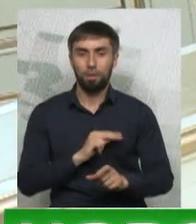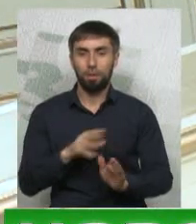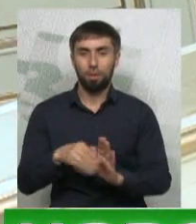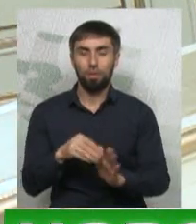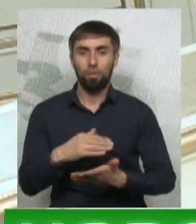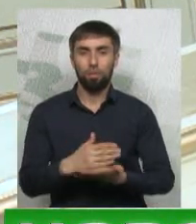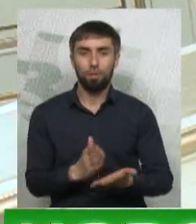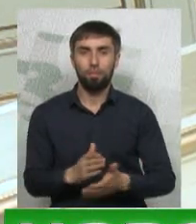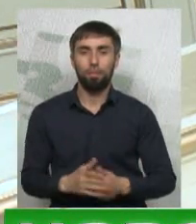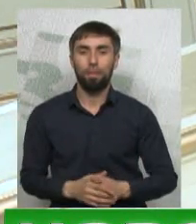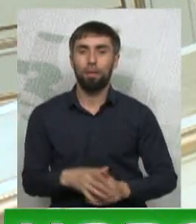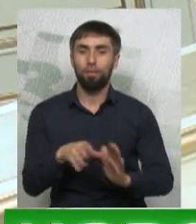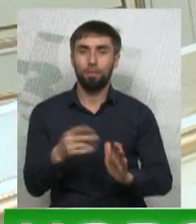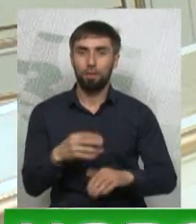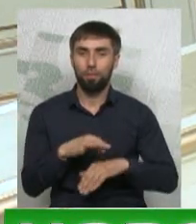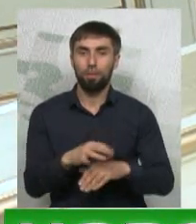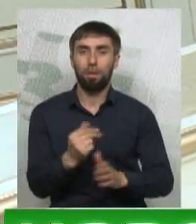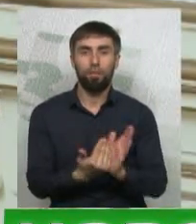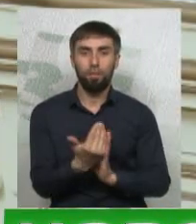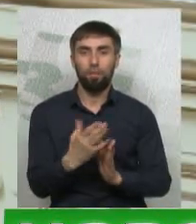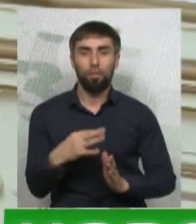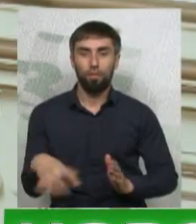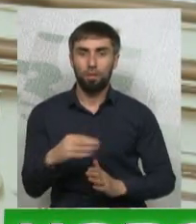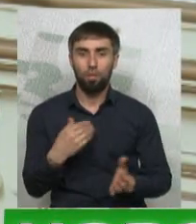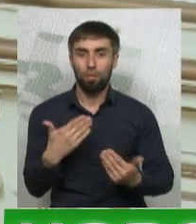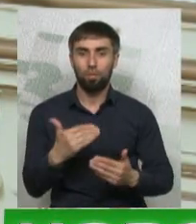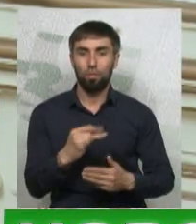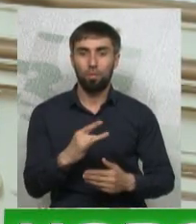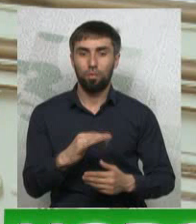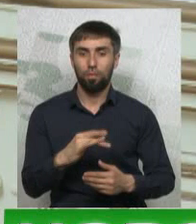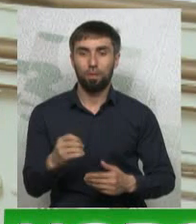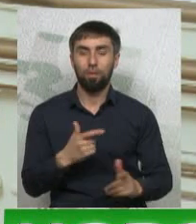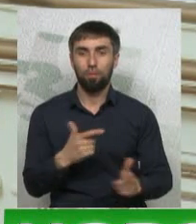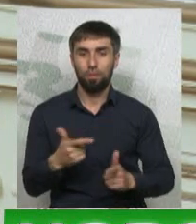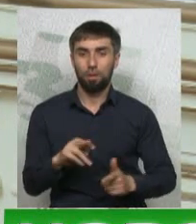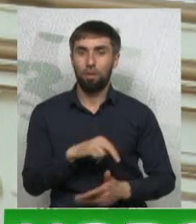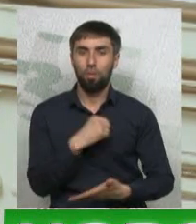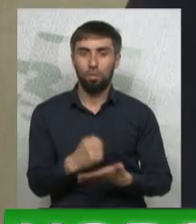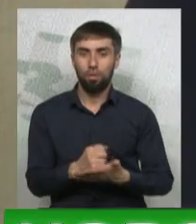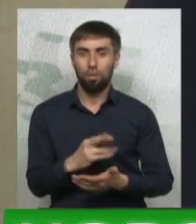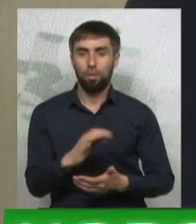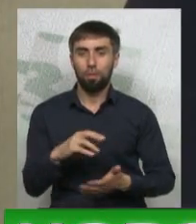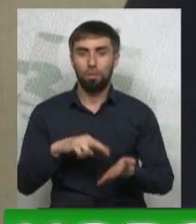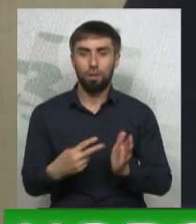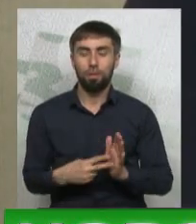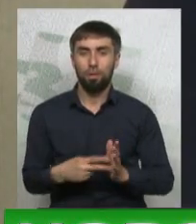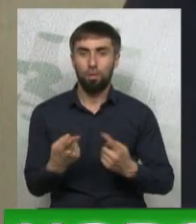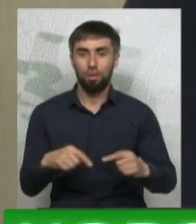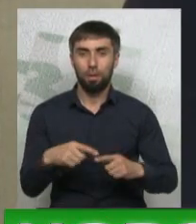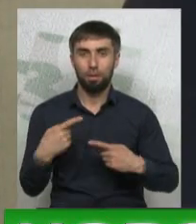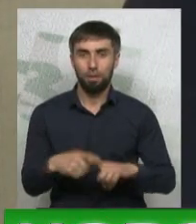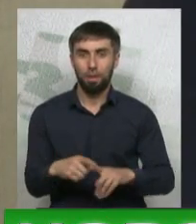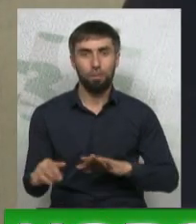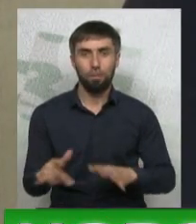избирательных участков. Выборы должны пройти на высоком во всех отношениях уровне. Подготовьте для утверждения комплексный план